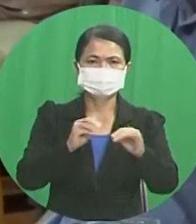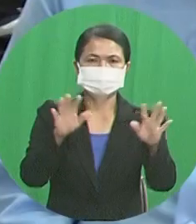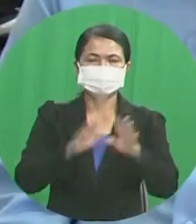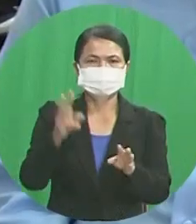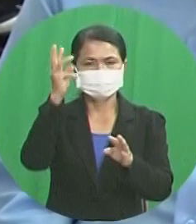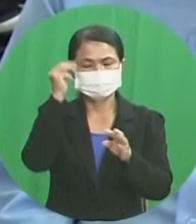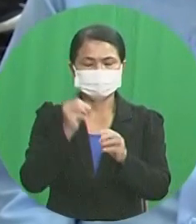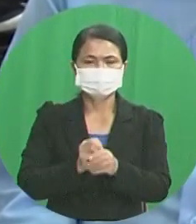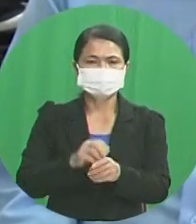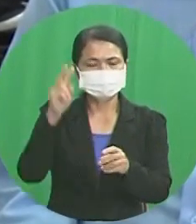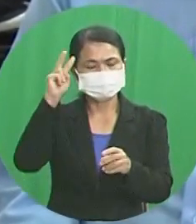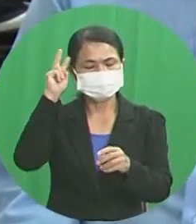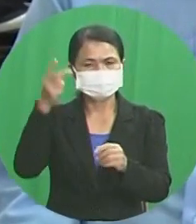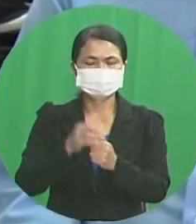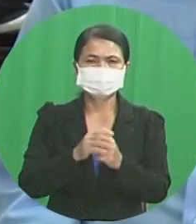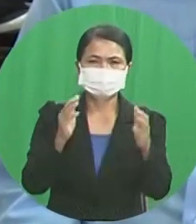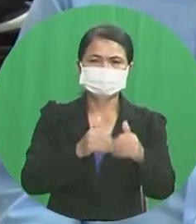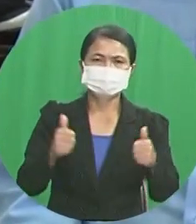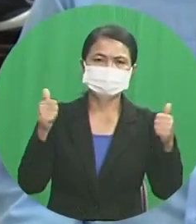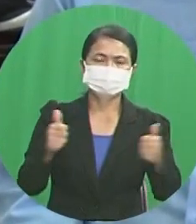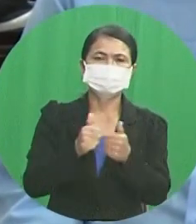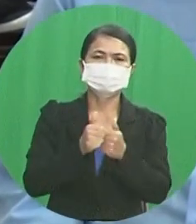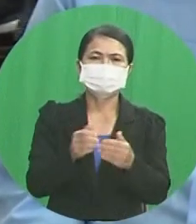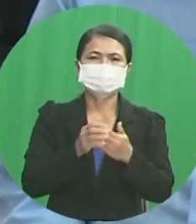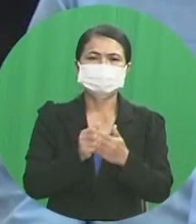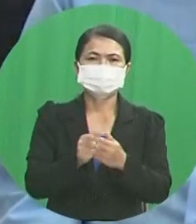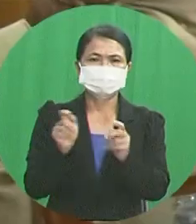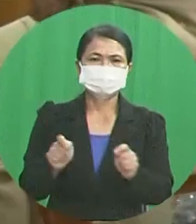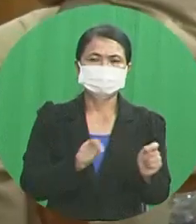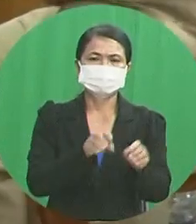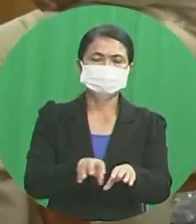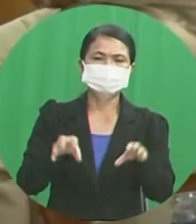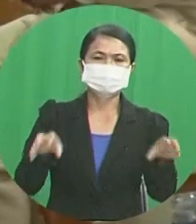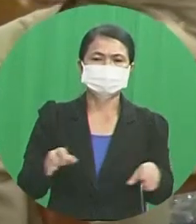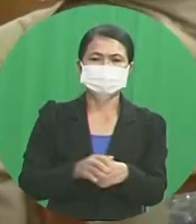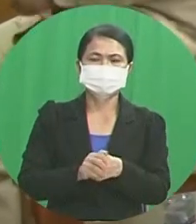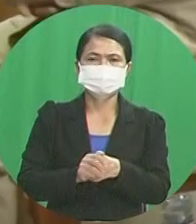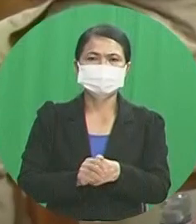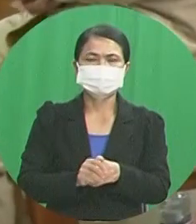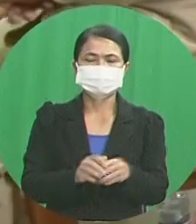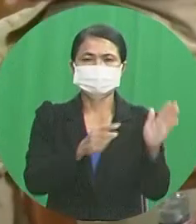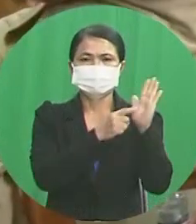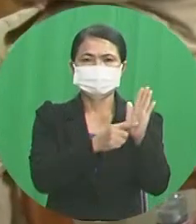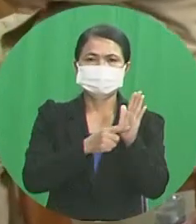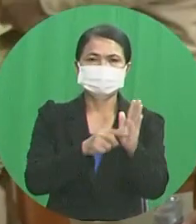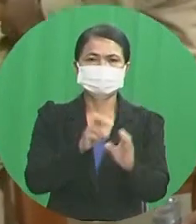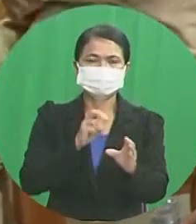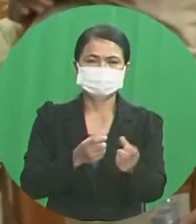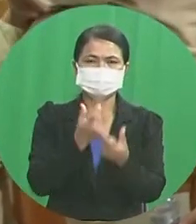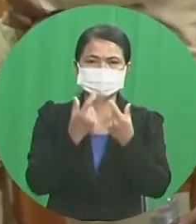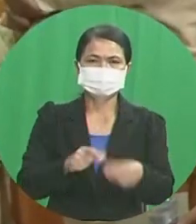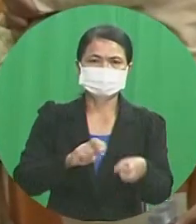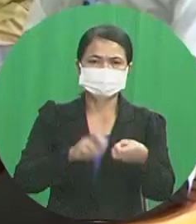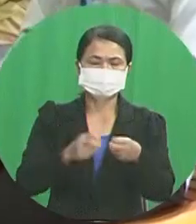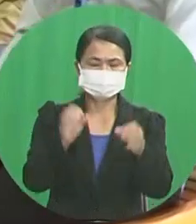សស្មារតីនយោបាយនិងប្រសិទ្ធភាពនៃការដឹកនាំរដ្ឋបាលមូលដ្ឋានដោយការបង្ហាញចេញនៅដំណោះស្រាយនៃ